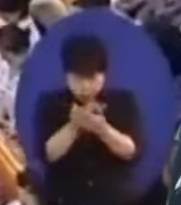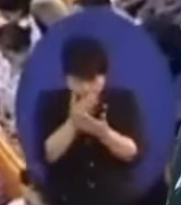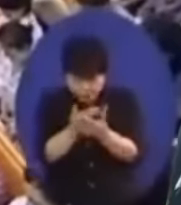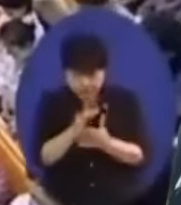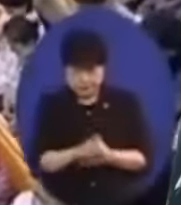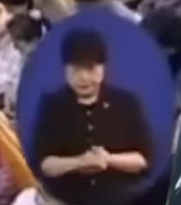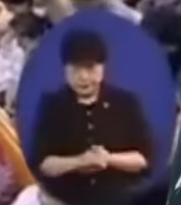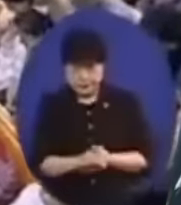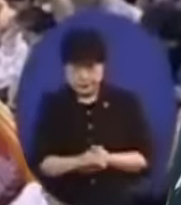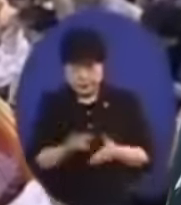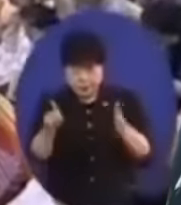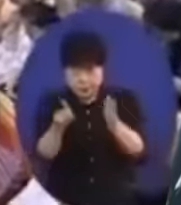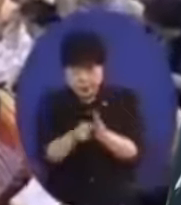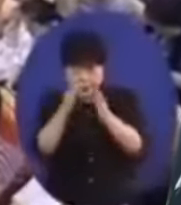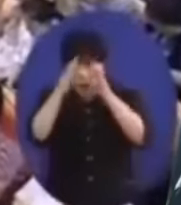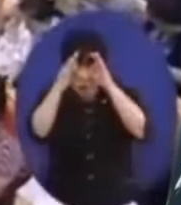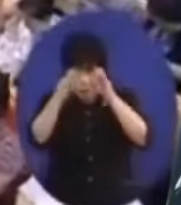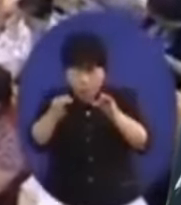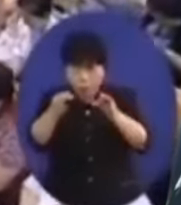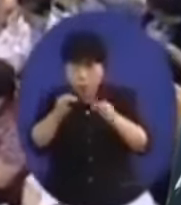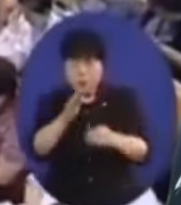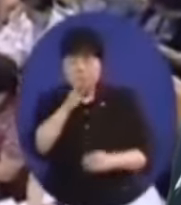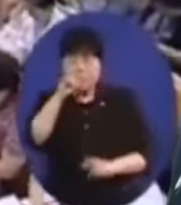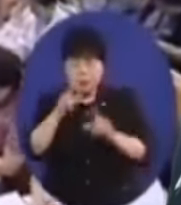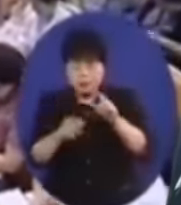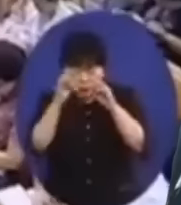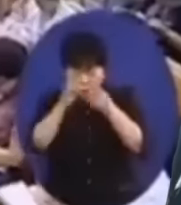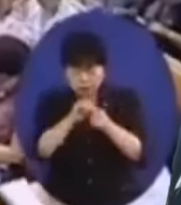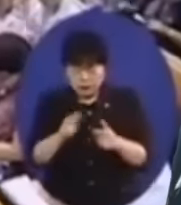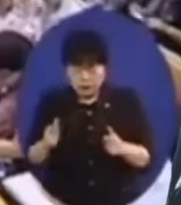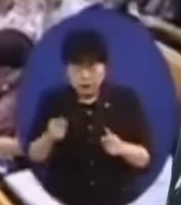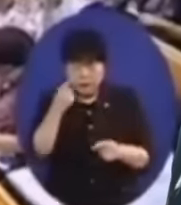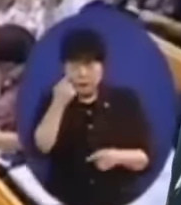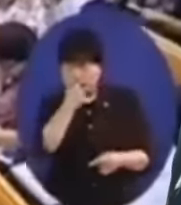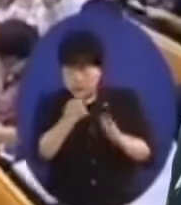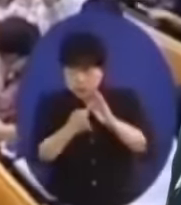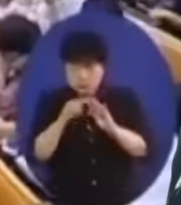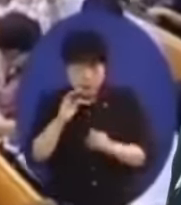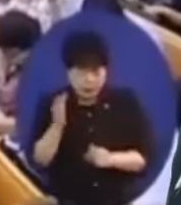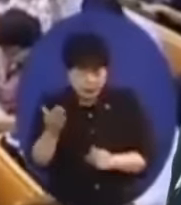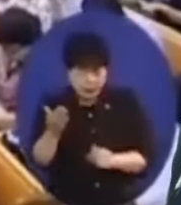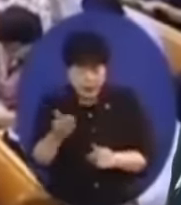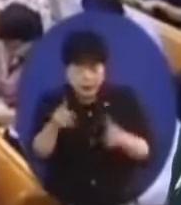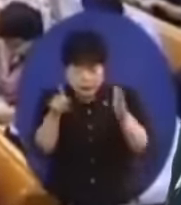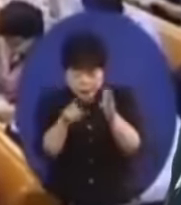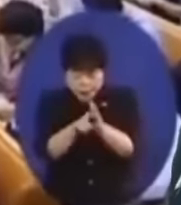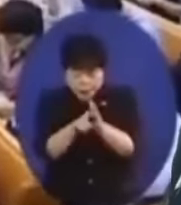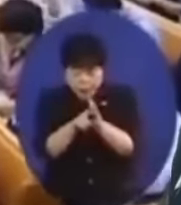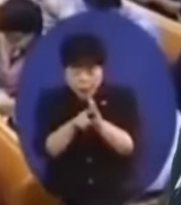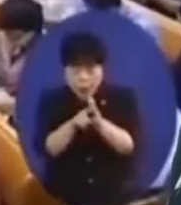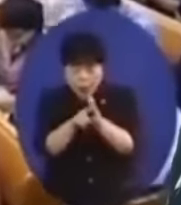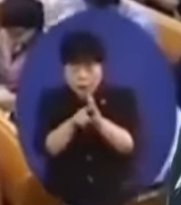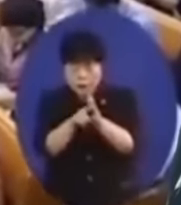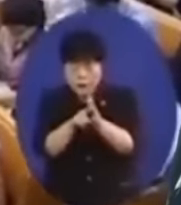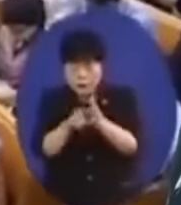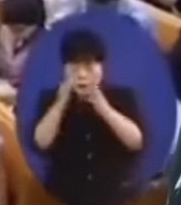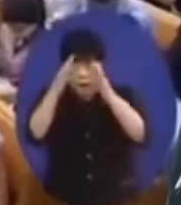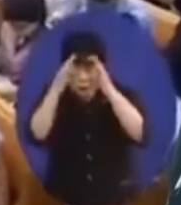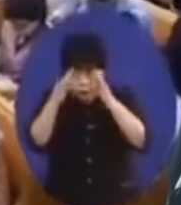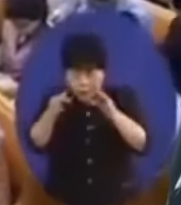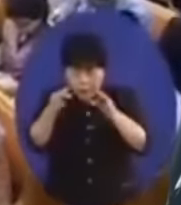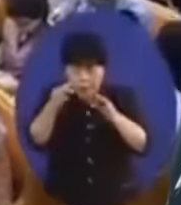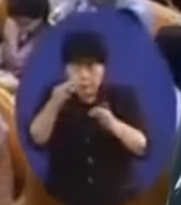도와주시옵소서. 믿음은 바라는 것들의 실상이요 보지 못하는 것의 증거입니다. 우리가 믿음으로 바라는